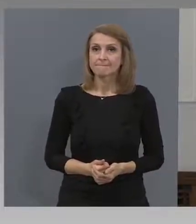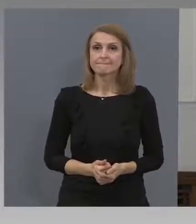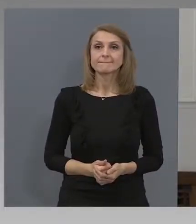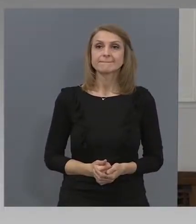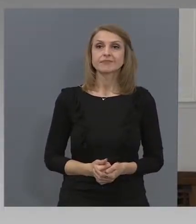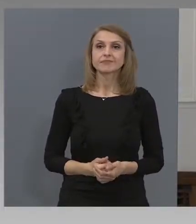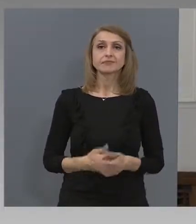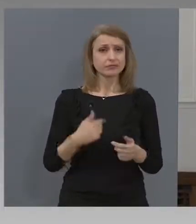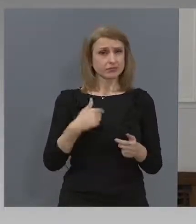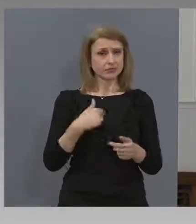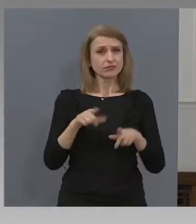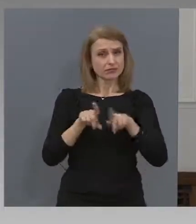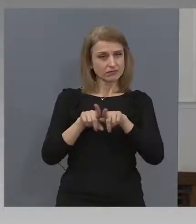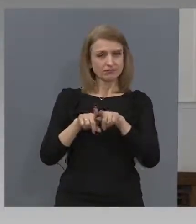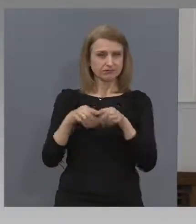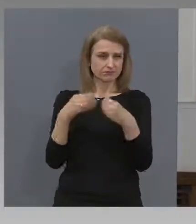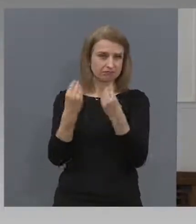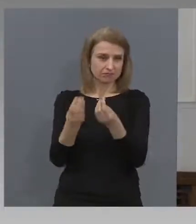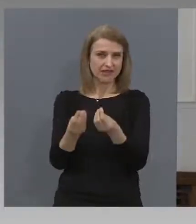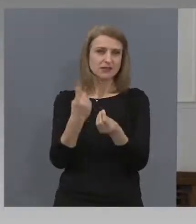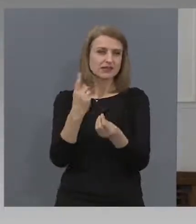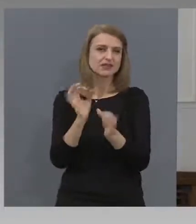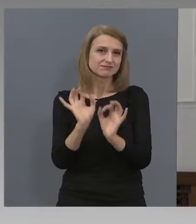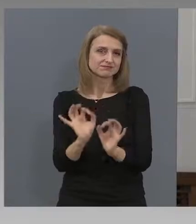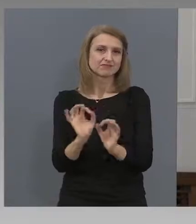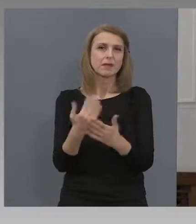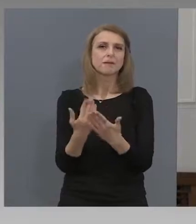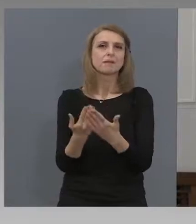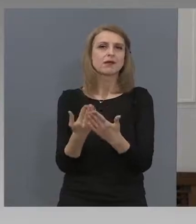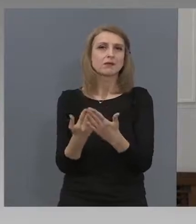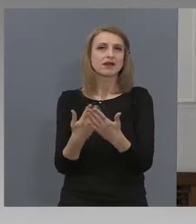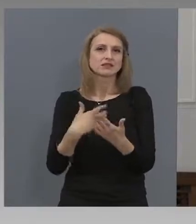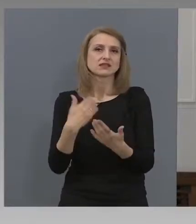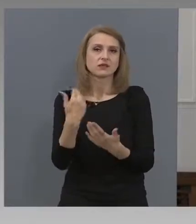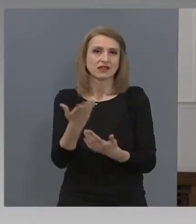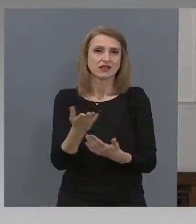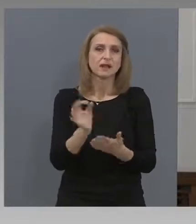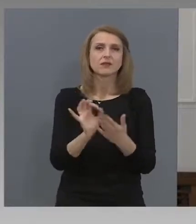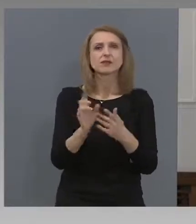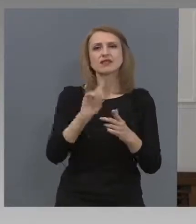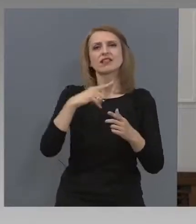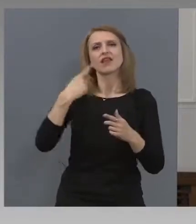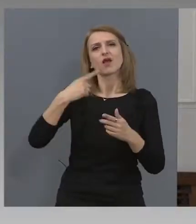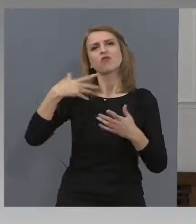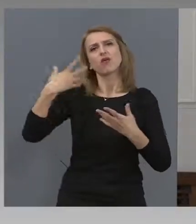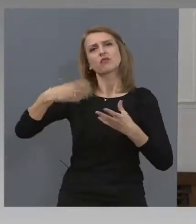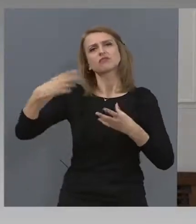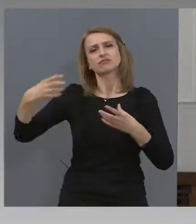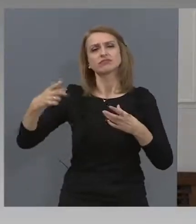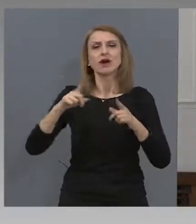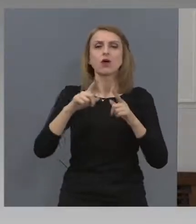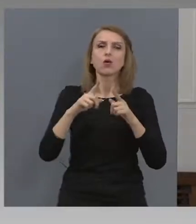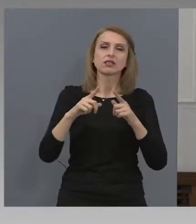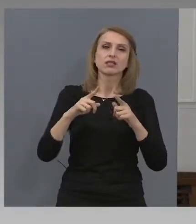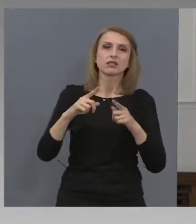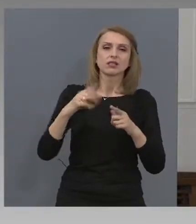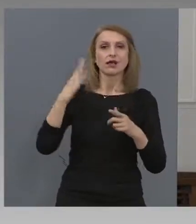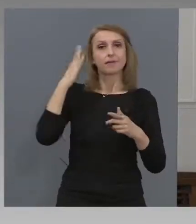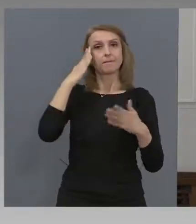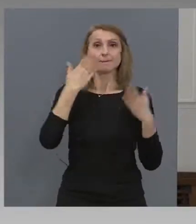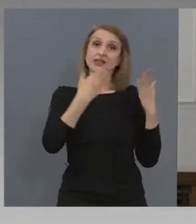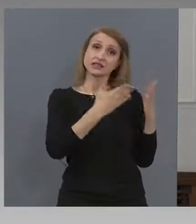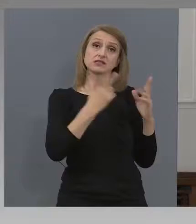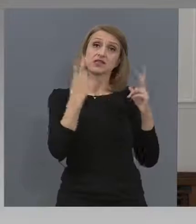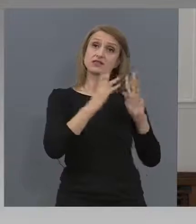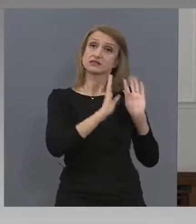Аз също ще се опитам с един конкретен пример, за да не говорим така. Разбира се, от перспективата на министър е ясно